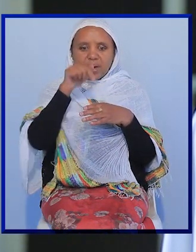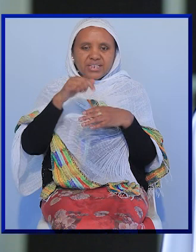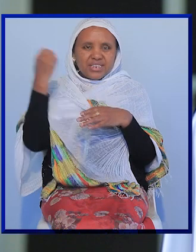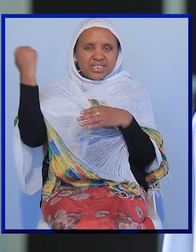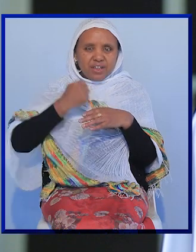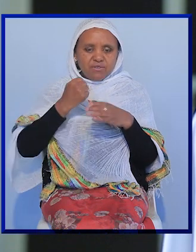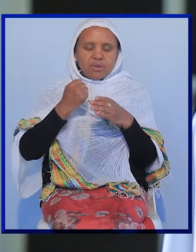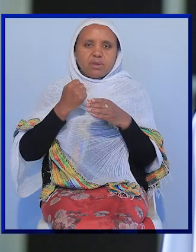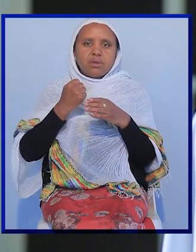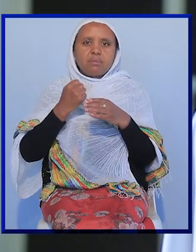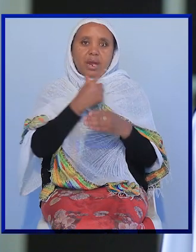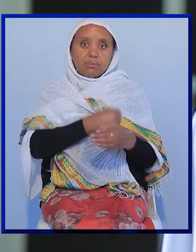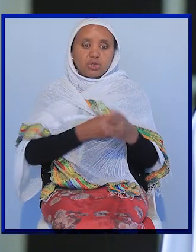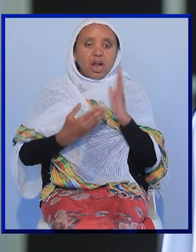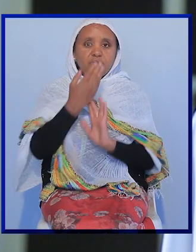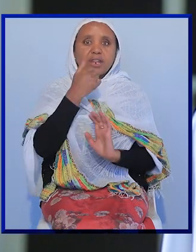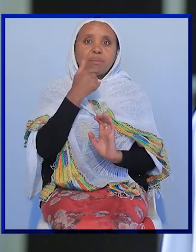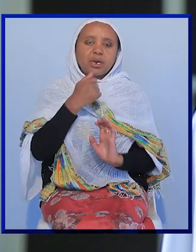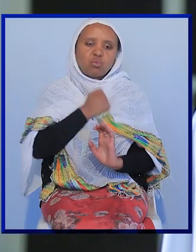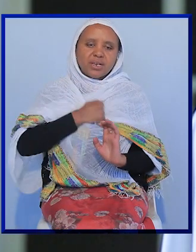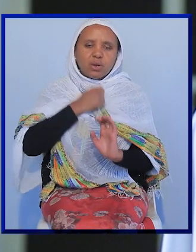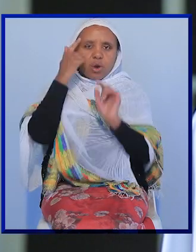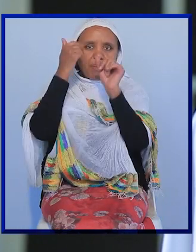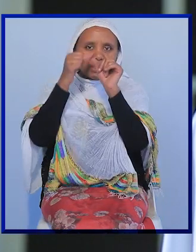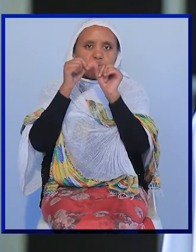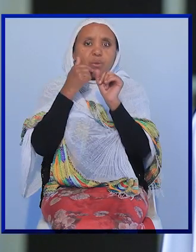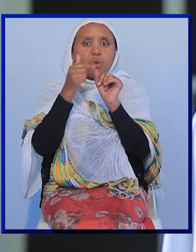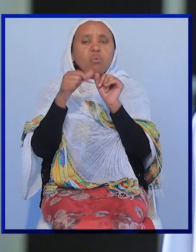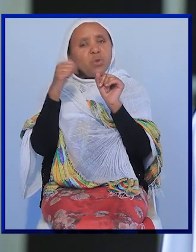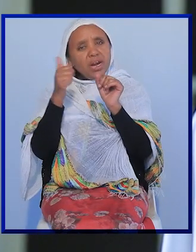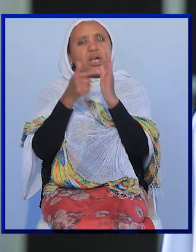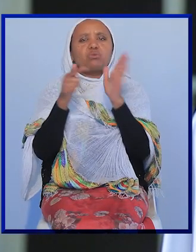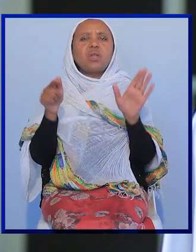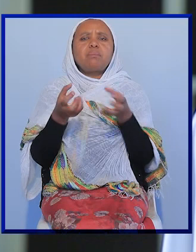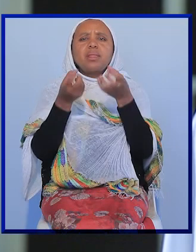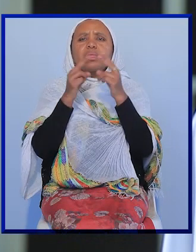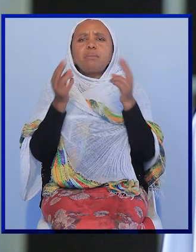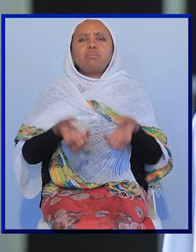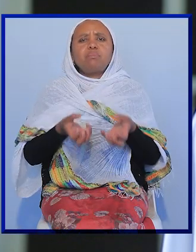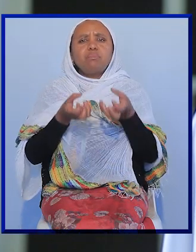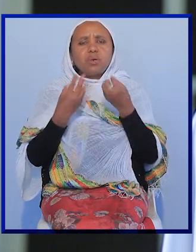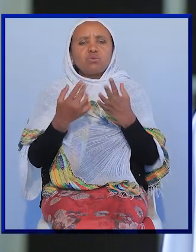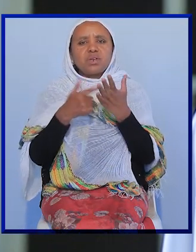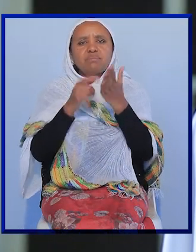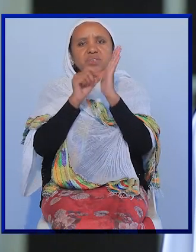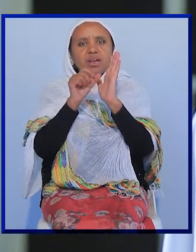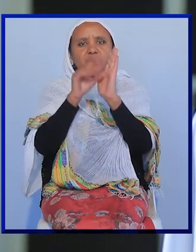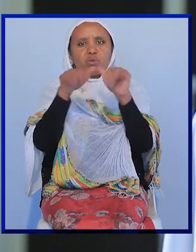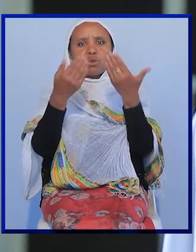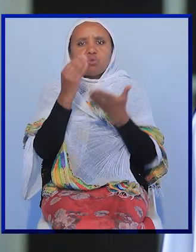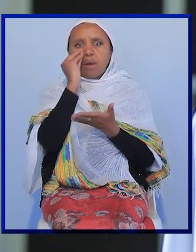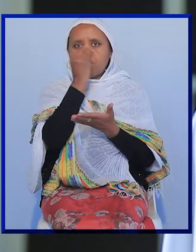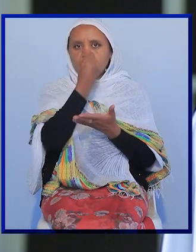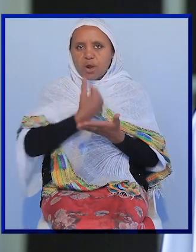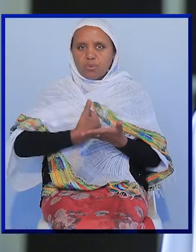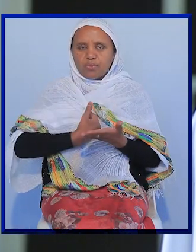ሰይፍ ያልፋል የተባለች እመቤታችንን ሀዘኗን የሚያስታውሰን ብለው ይገልጹታል። ያን በጣም ብዙ እንዲህ እያሉ የሚመስሏቸው አበቦች አሉ።